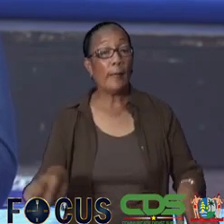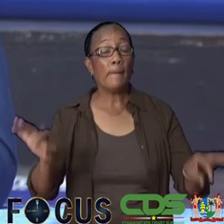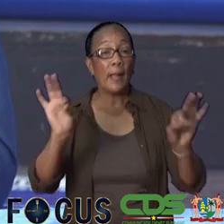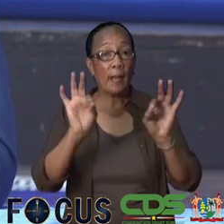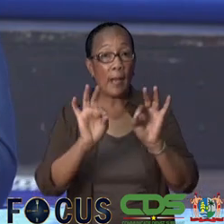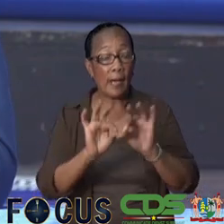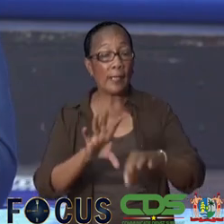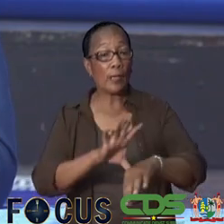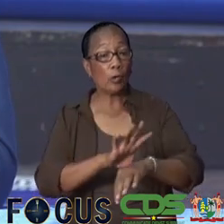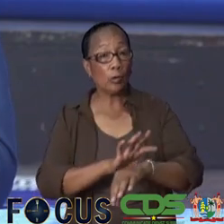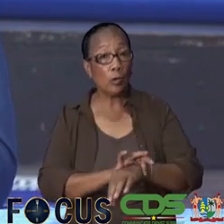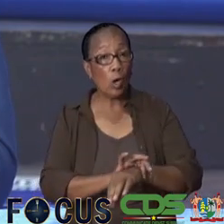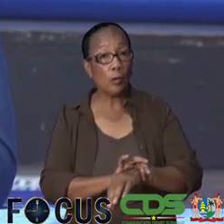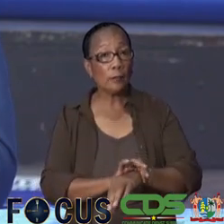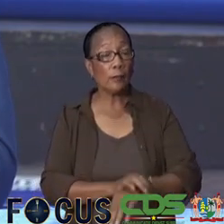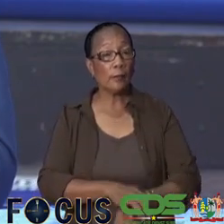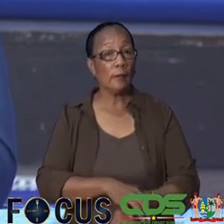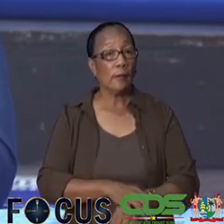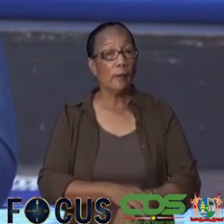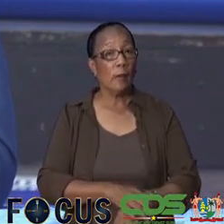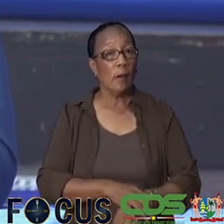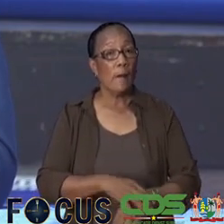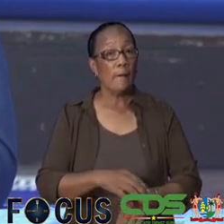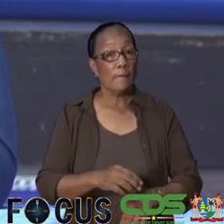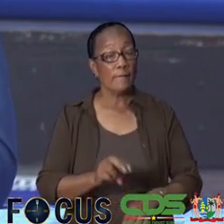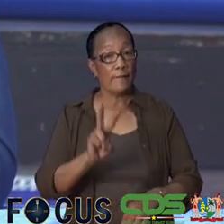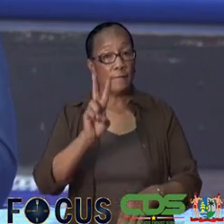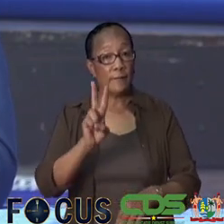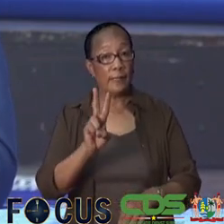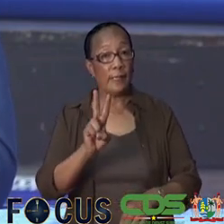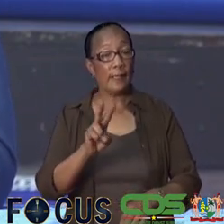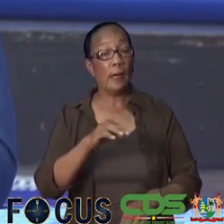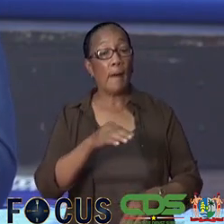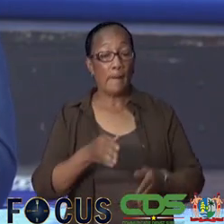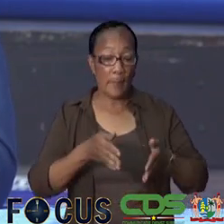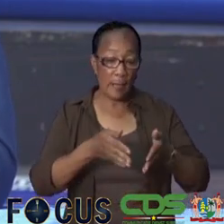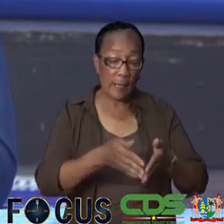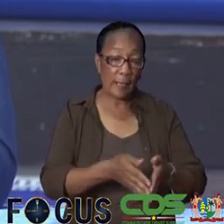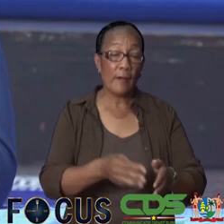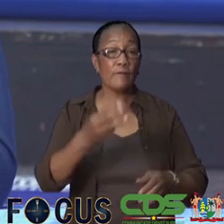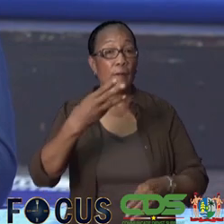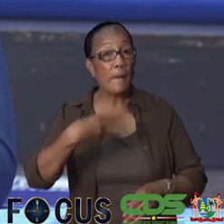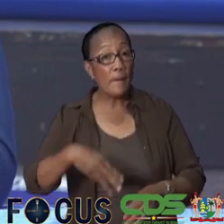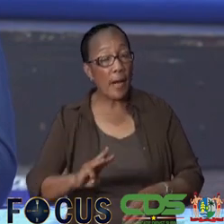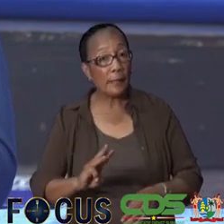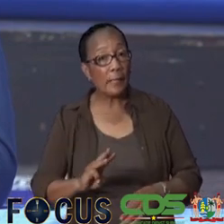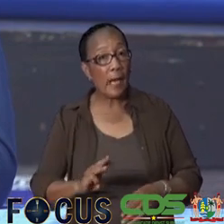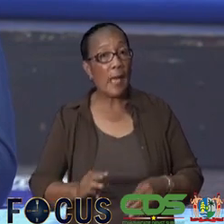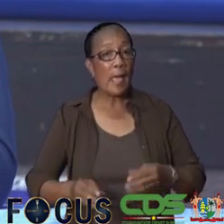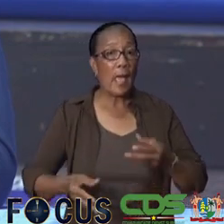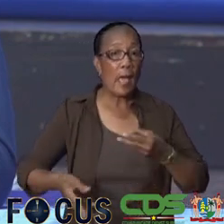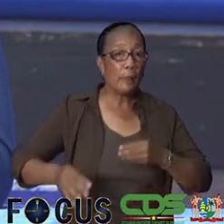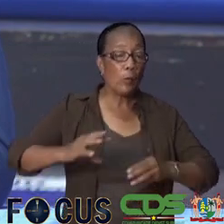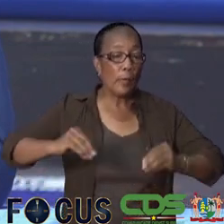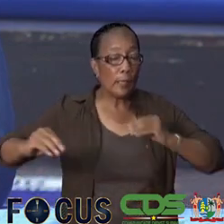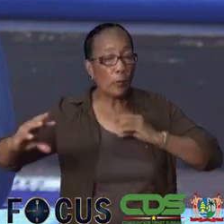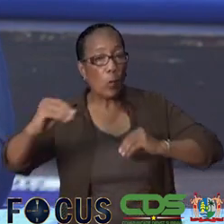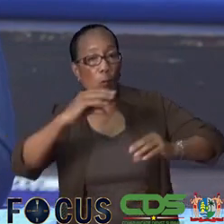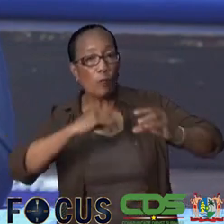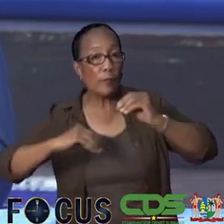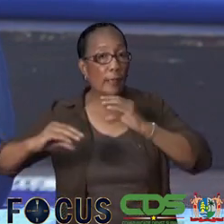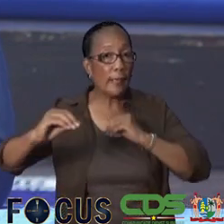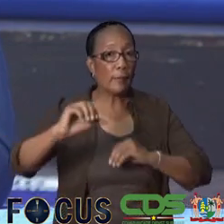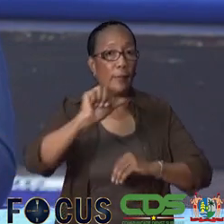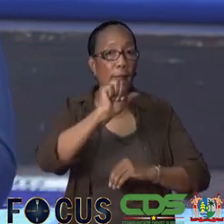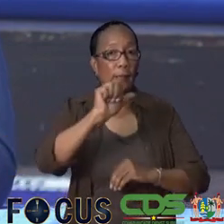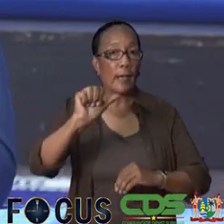namelijk van professor Vrede, op maandag aanstaande, hebben wij in overleg met het AZP,